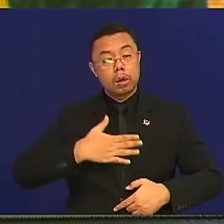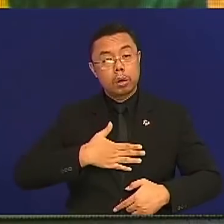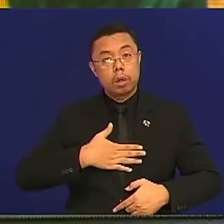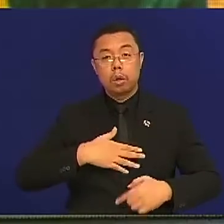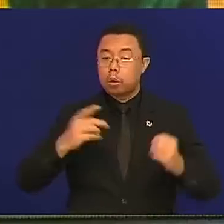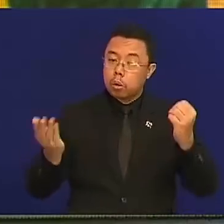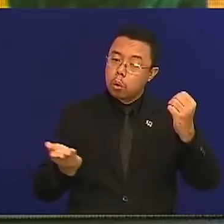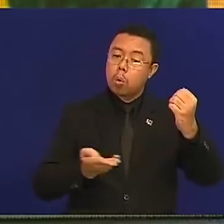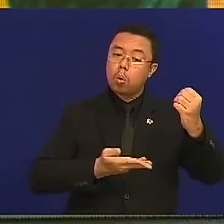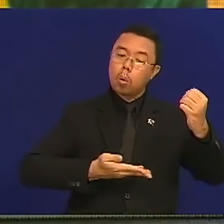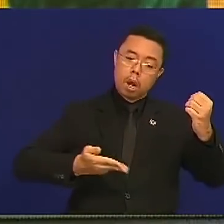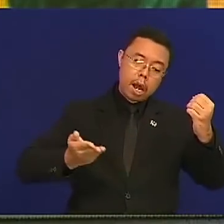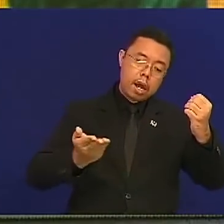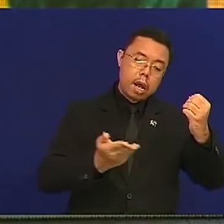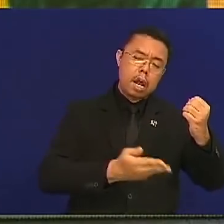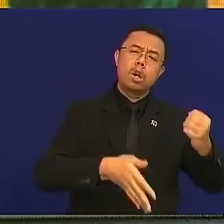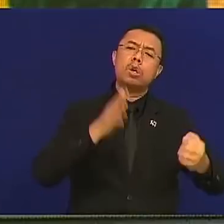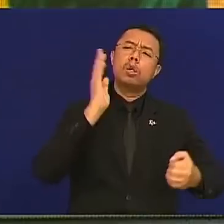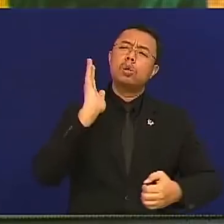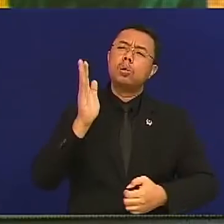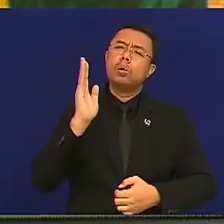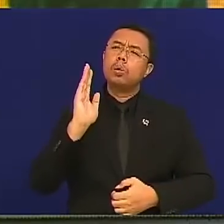Tua yang sudah